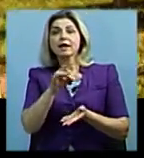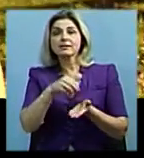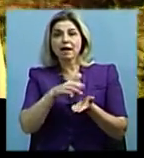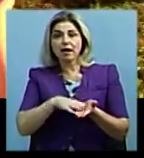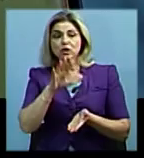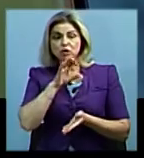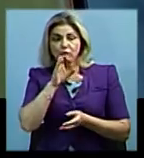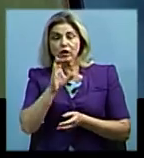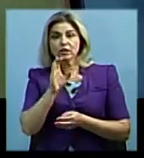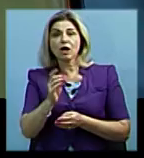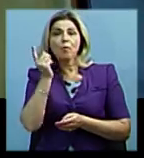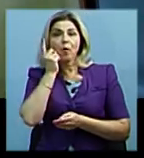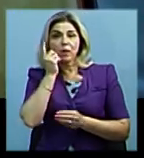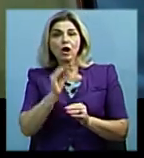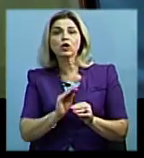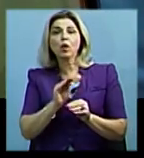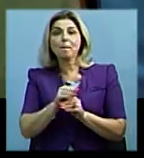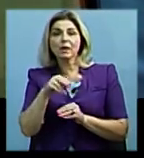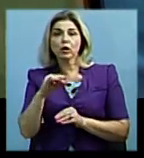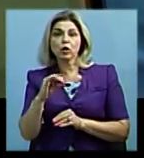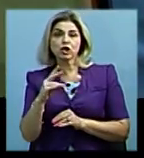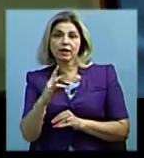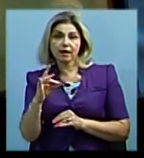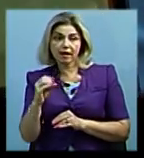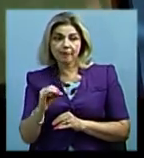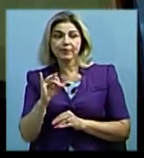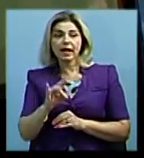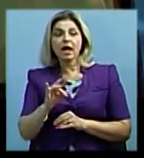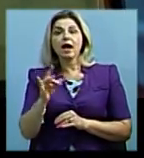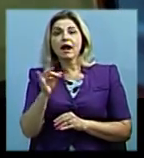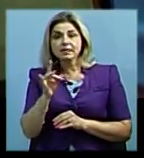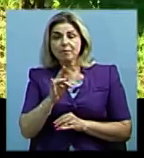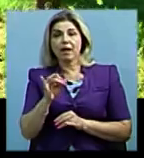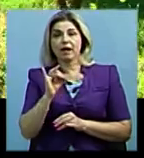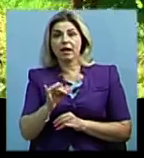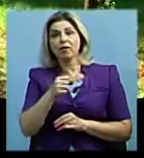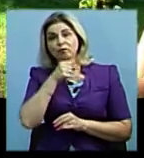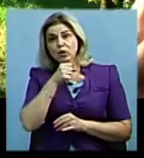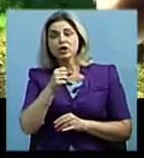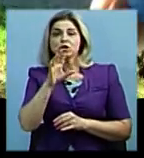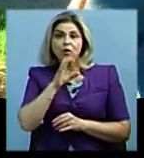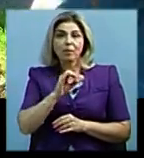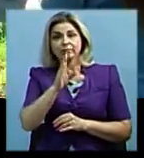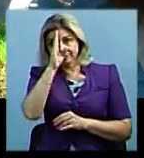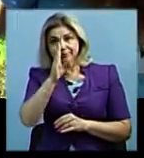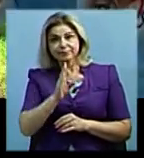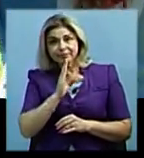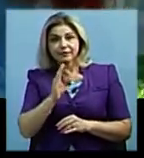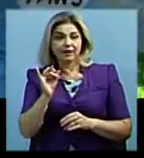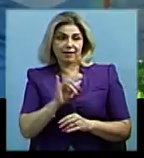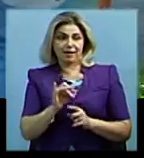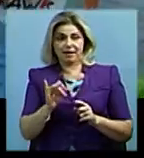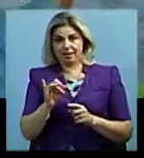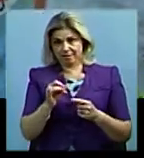допомогою мобільного додатку. Волонтер занотовує стать собаки, розмір, стерилізована чи ні. Це нічого вкусненького, от не ступіли вам самі